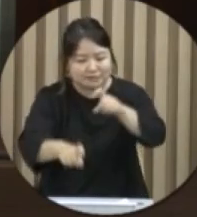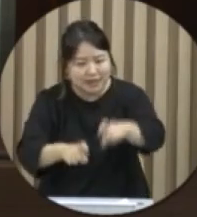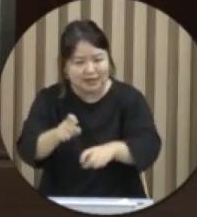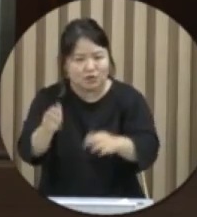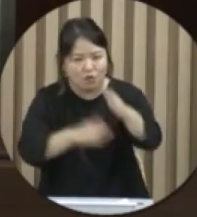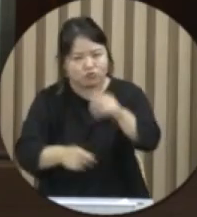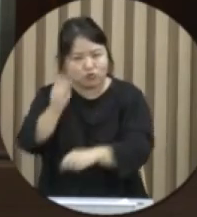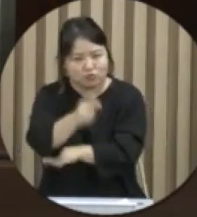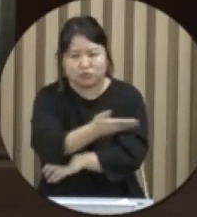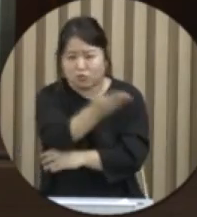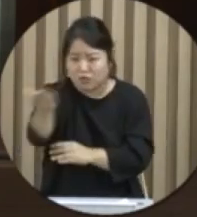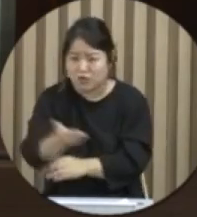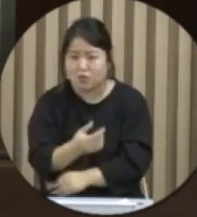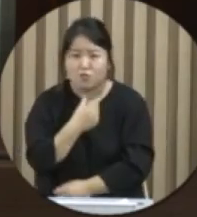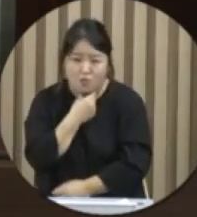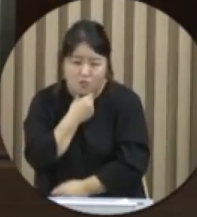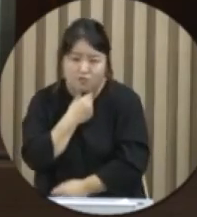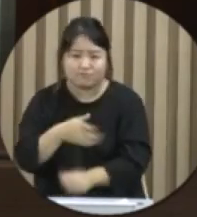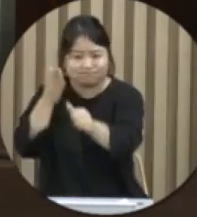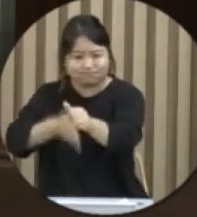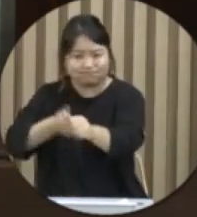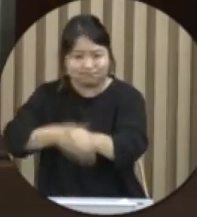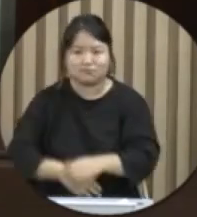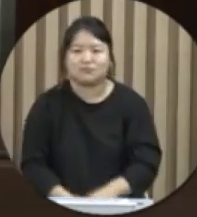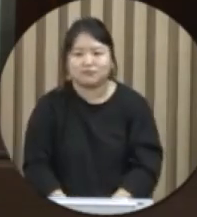분들께 강력하게 촉구하는 바이